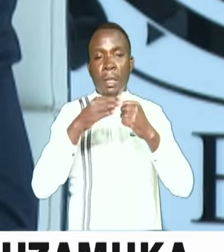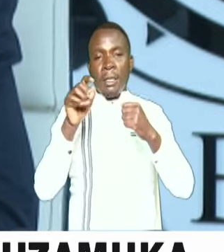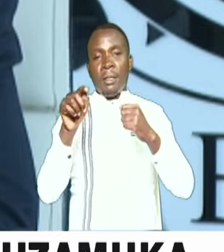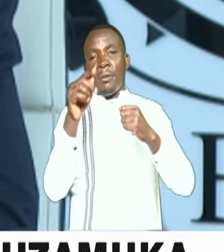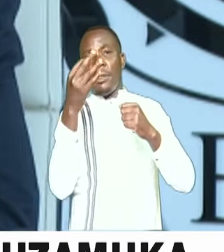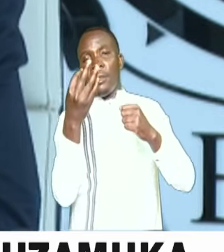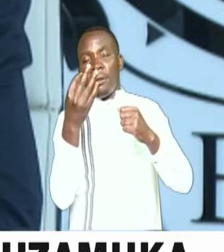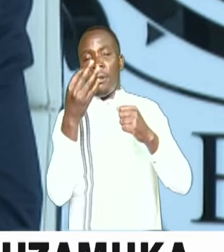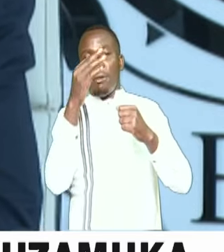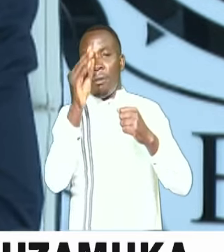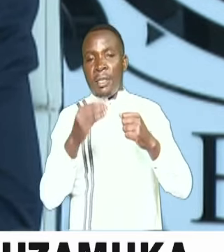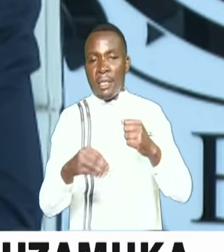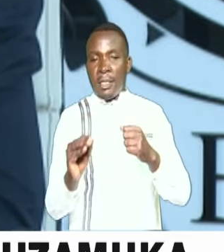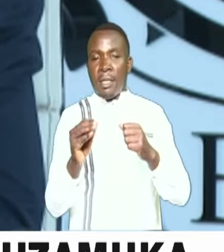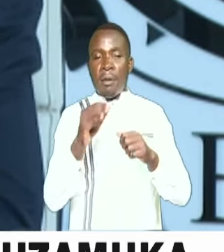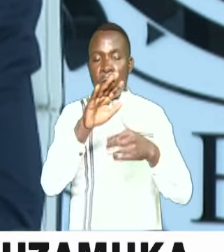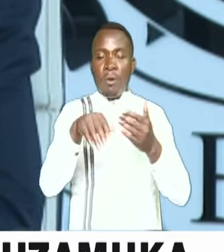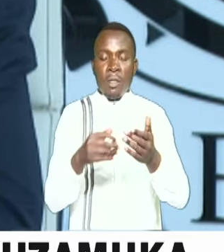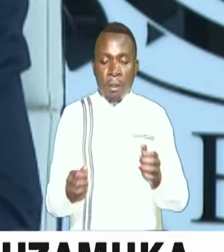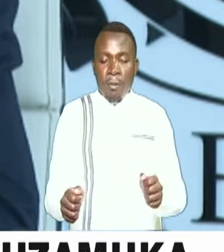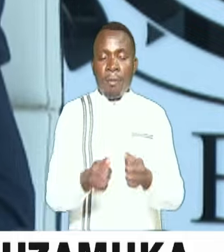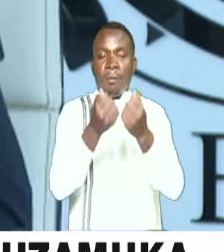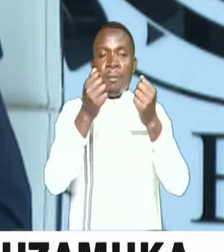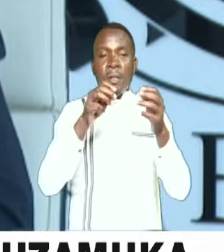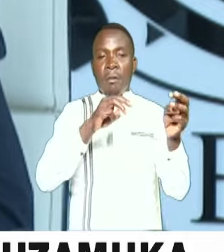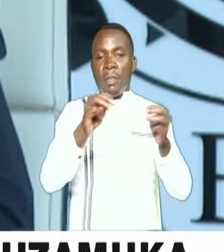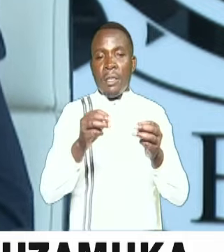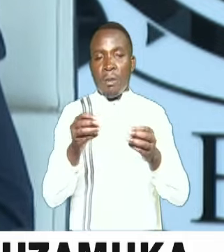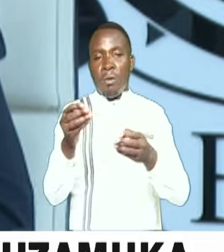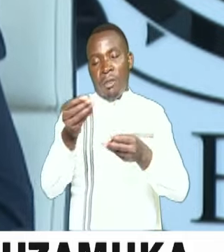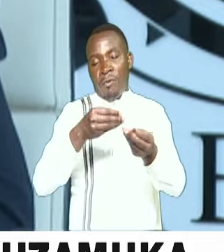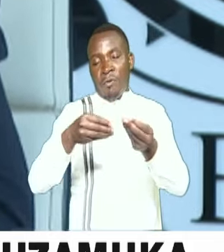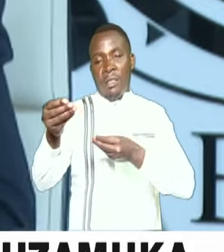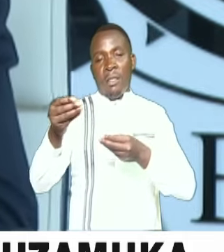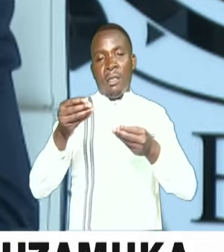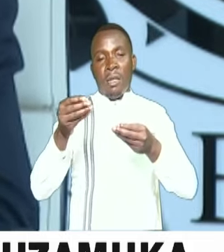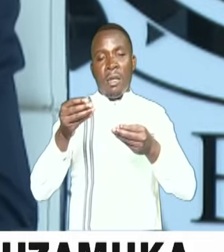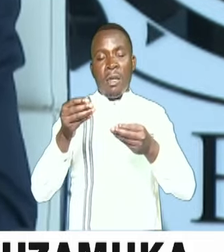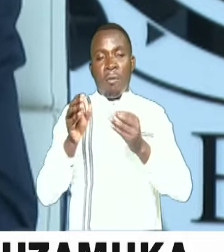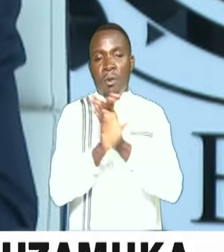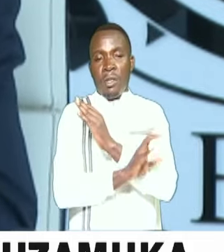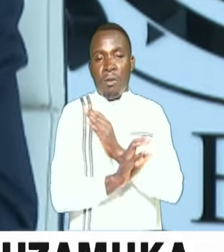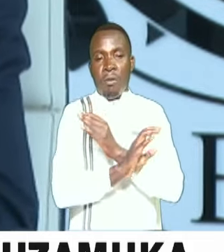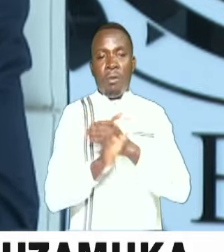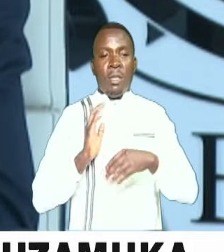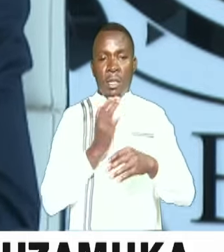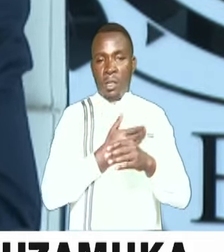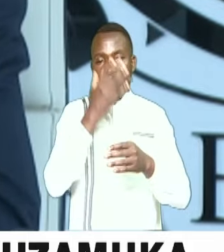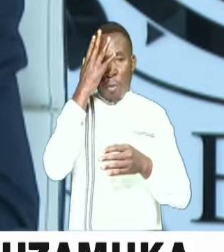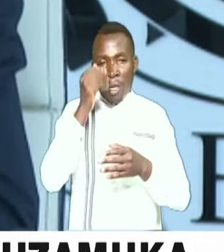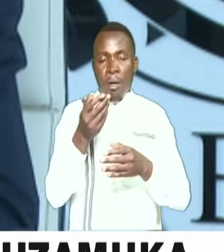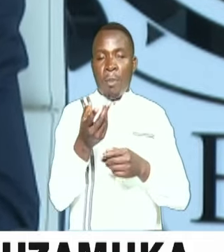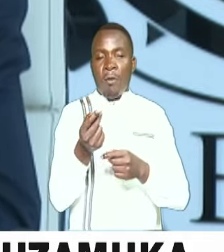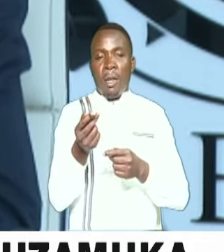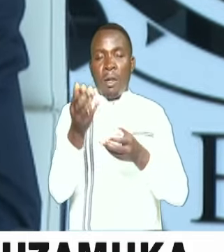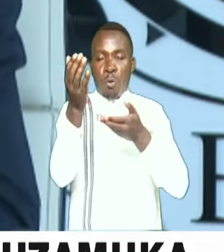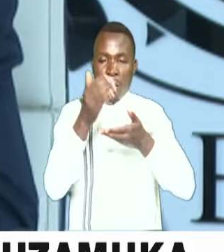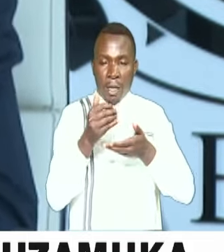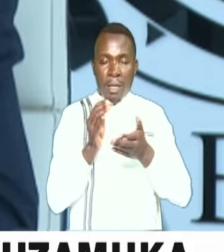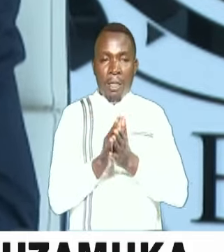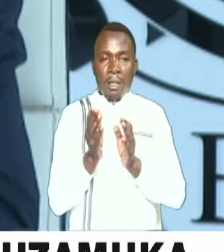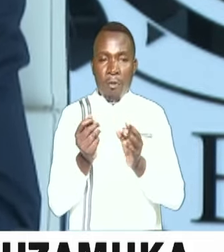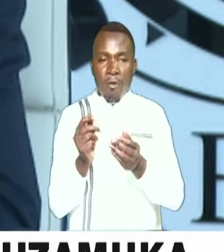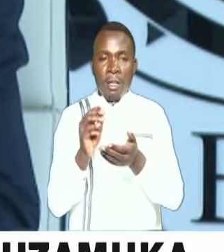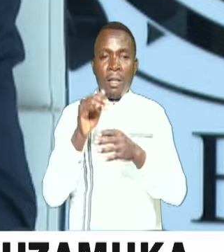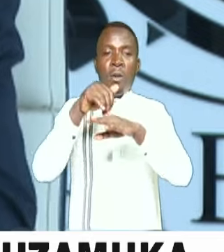8.3%. Ibi rero byagize ingaruka ku isoko ry'ivunjisha mu gihugu cyacu, kuko amafaranga twakira nayo dukeneye gutumiza ibintu hanze ayo